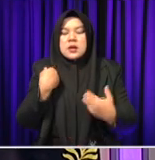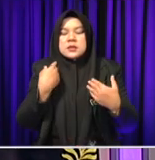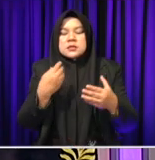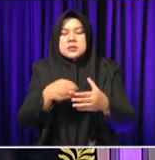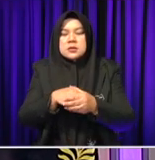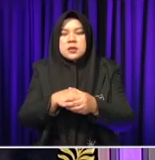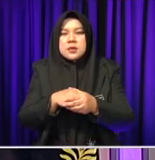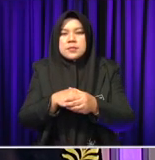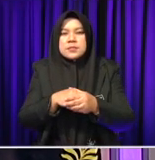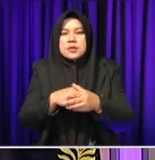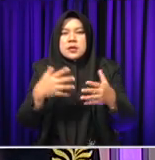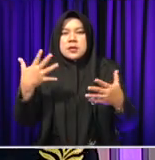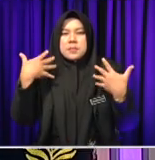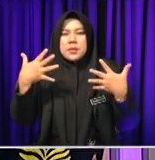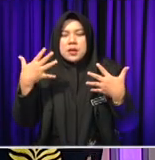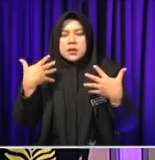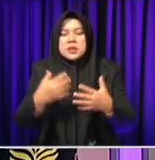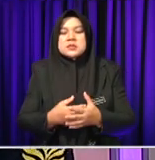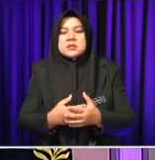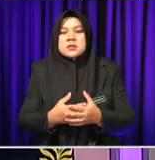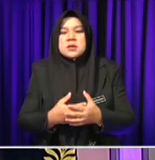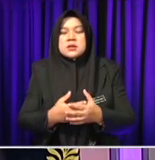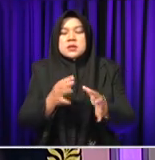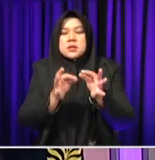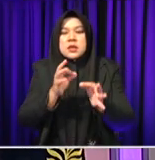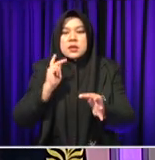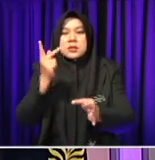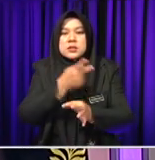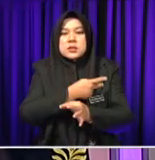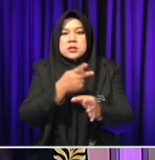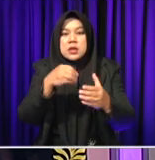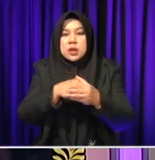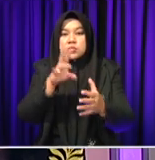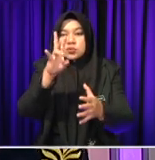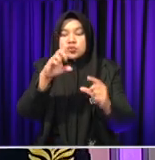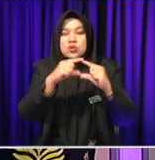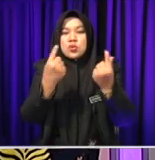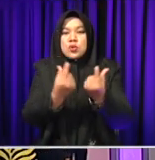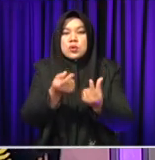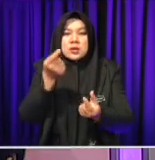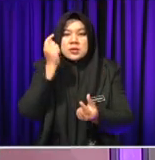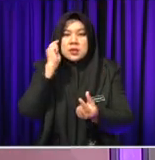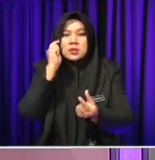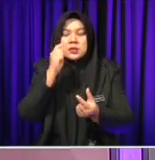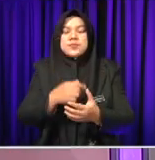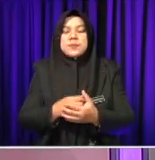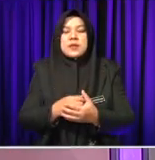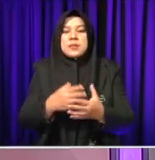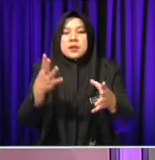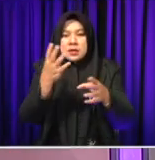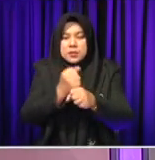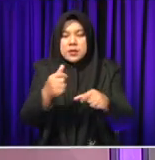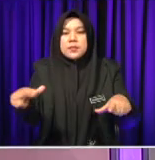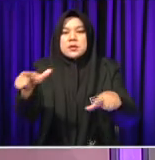dalam keadaan yang panas terik Jadi kita kalau berada pada Tujuh golongan yang Ustazah sebutkan tadi insya-allah kita akan mendapat